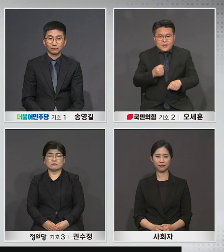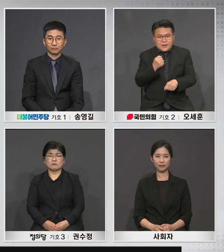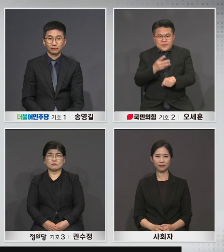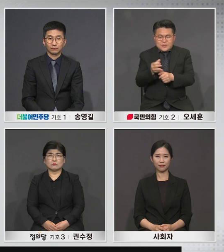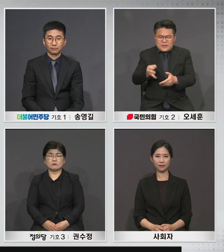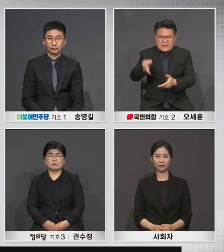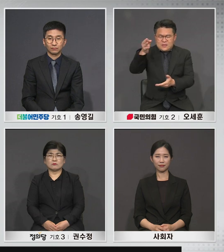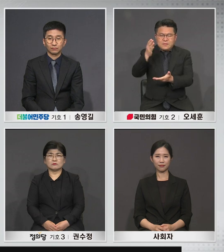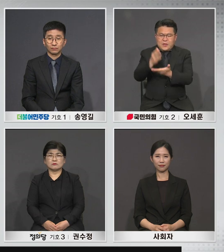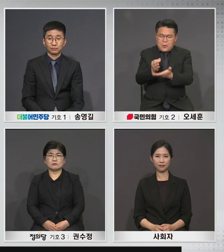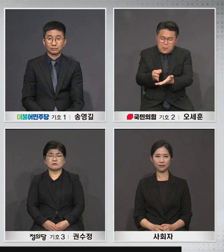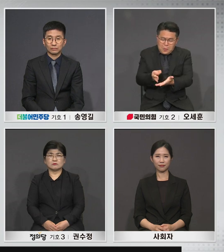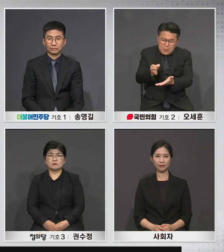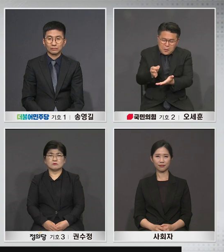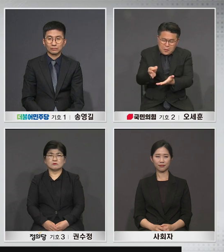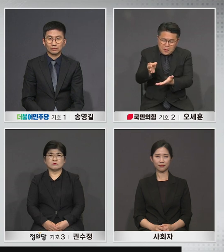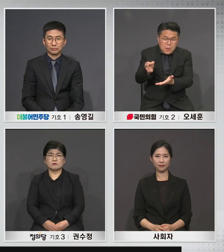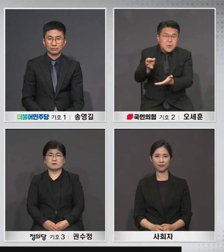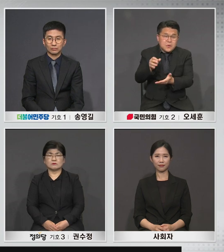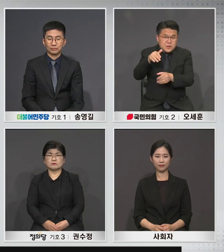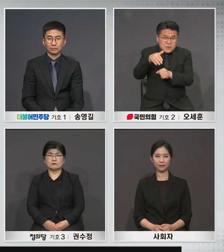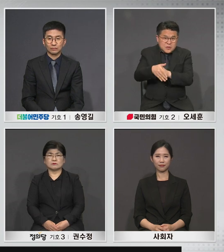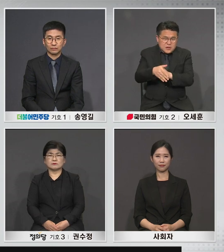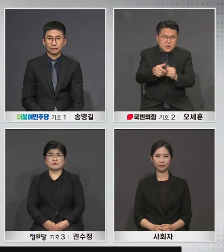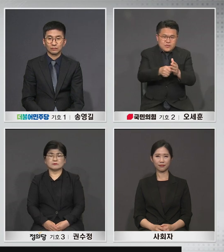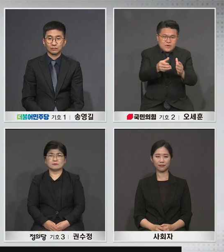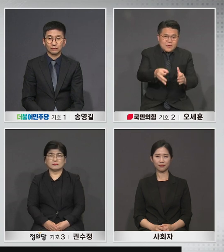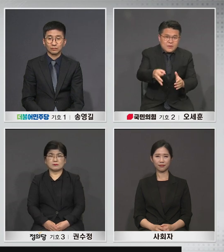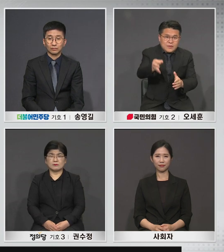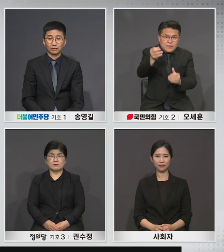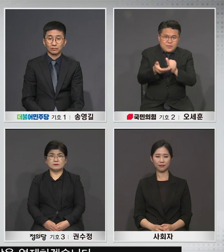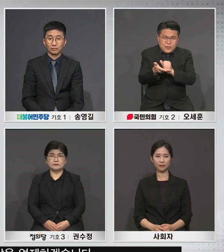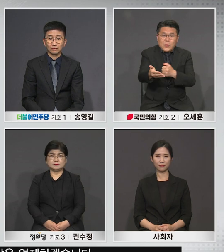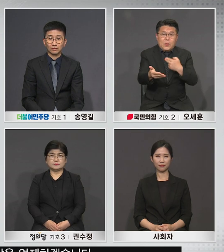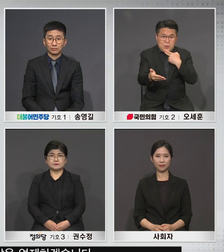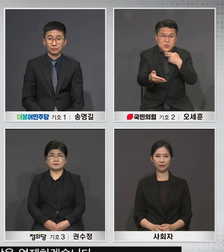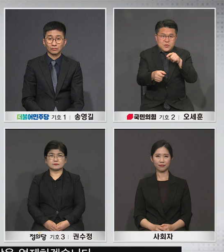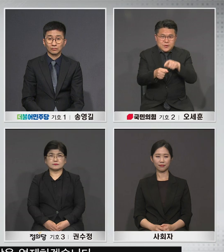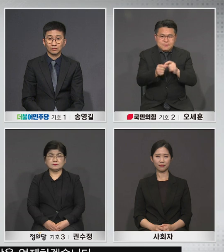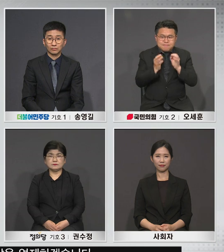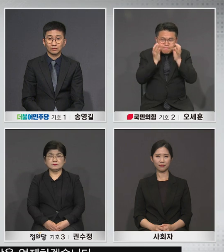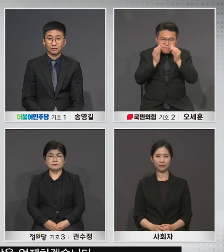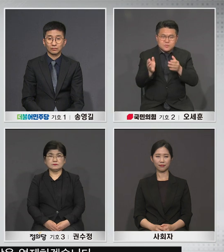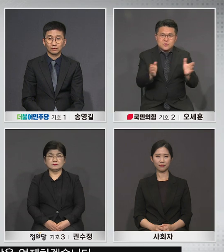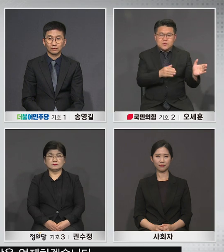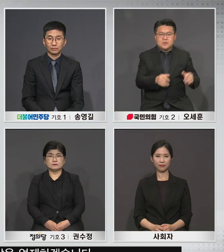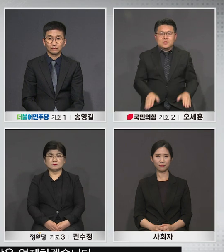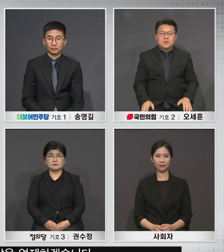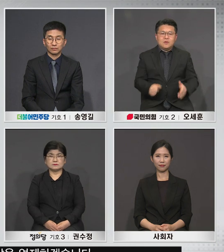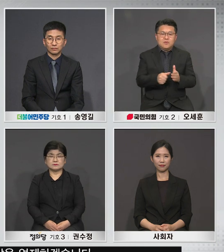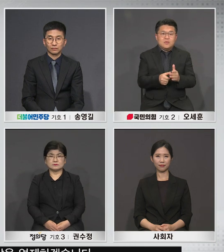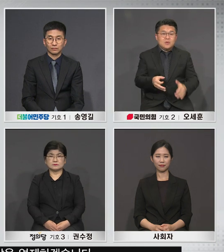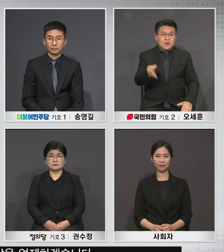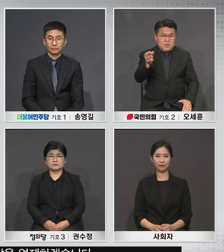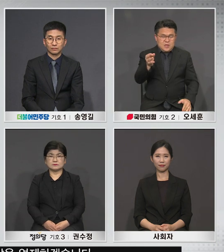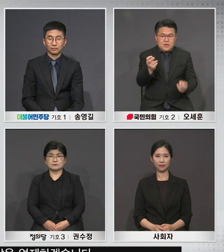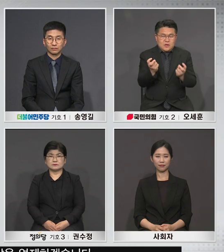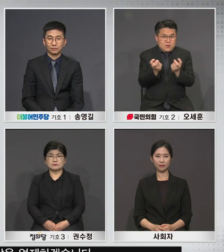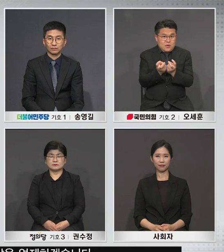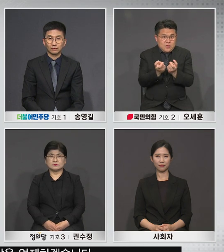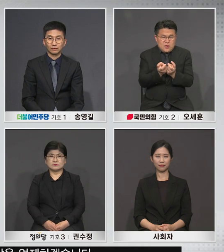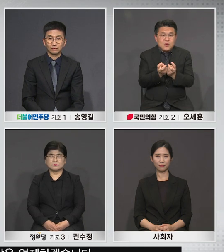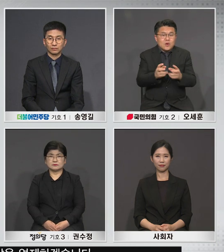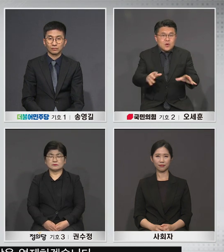최대한 줄여서 생활 물가가 오르는 데 영향을 미치지 않도록 하겠고요. 물가 대책 종합 상황실을 운영을